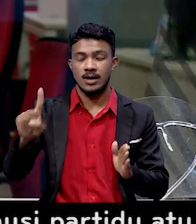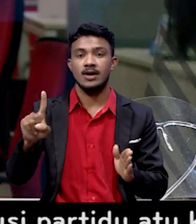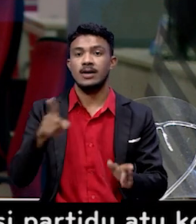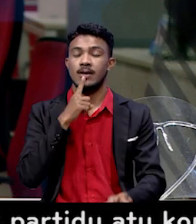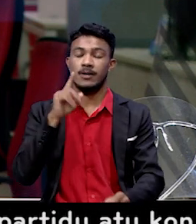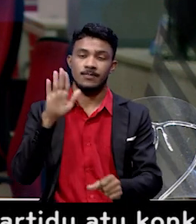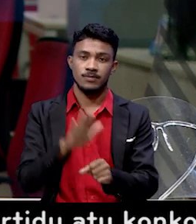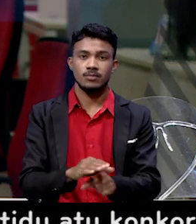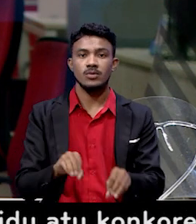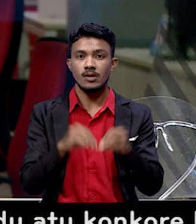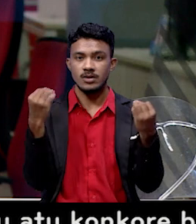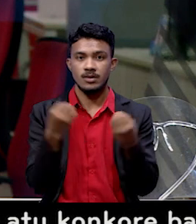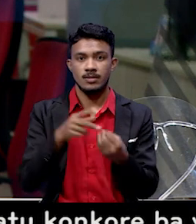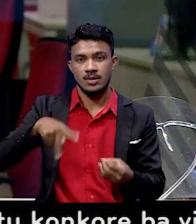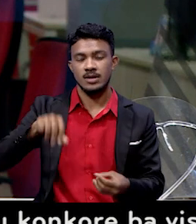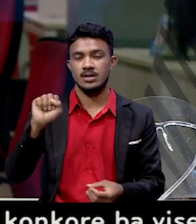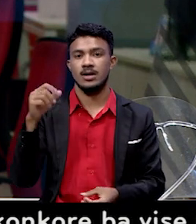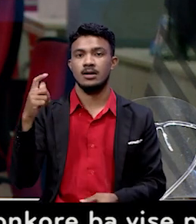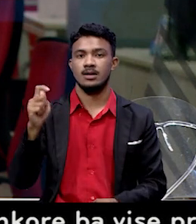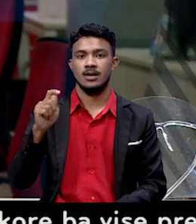iha na San Selok.